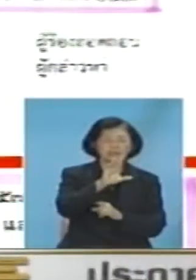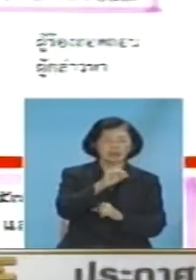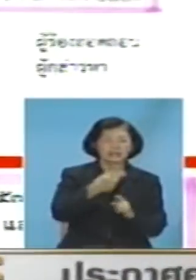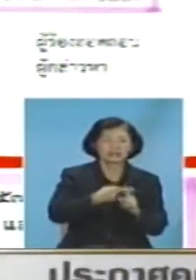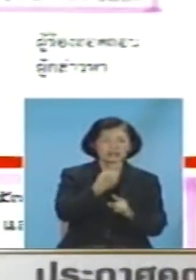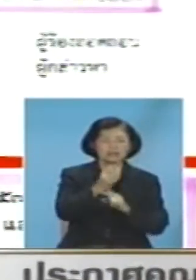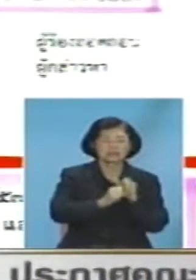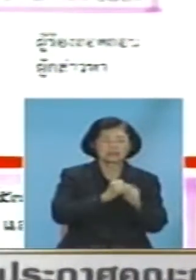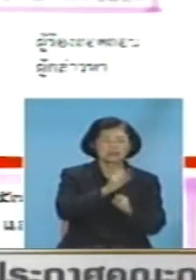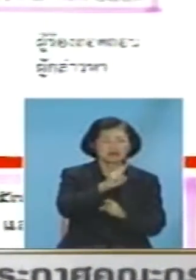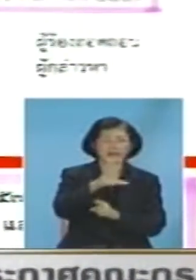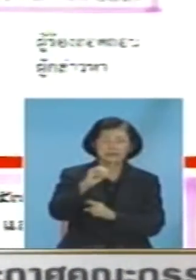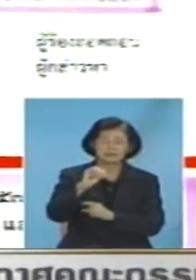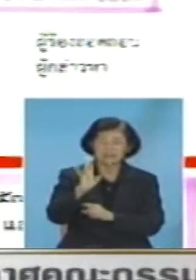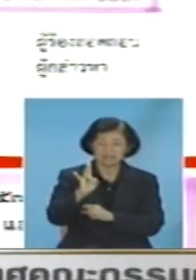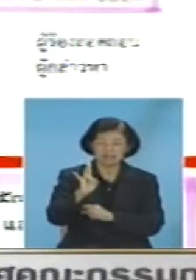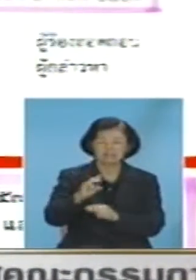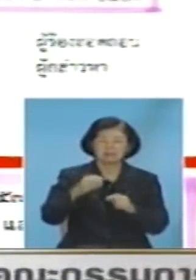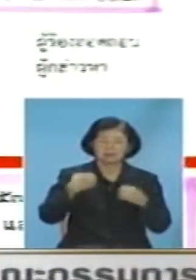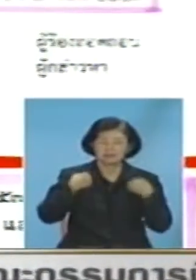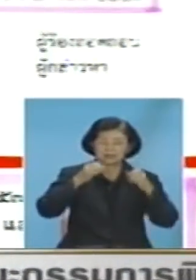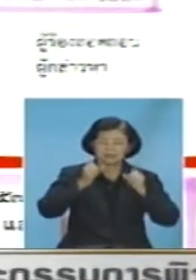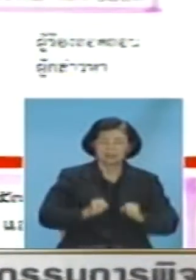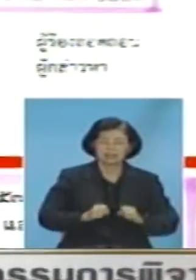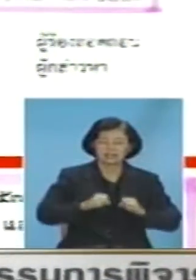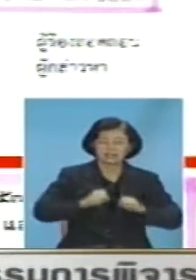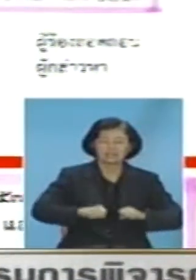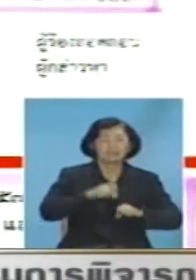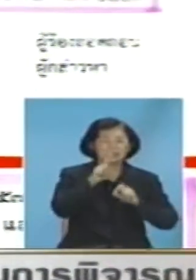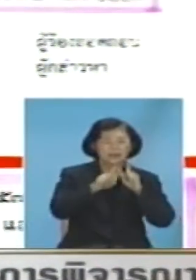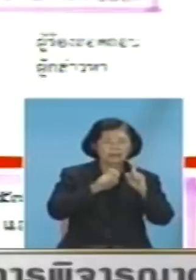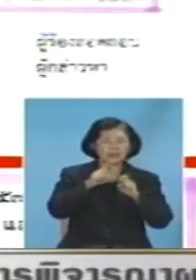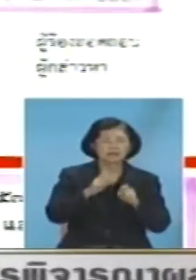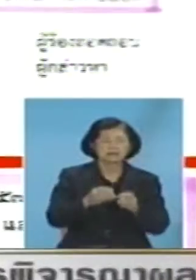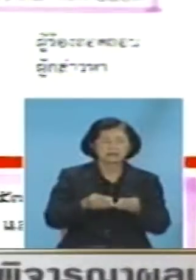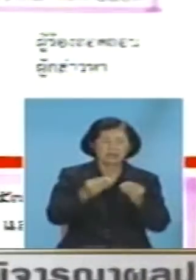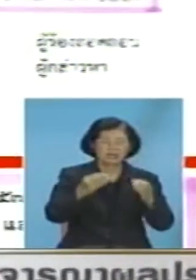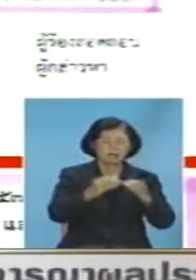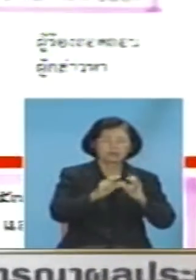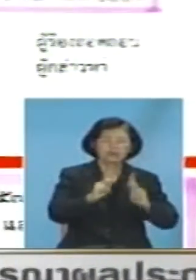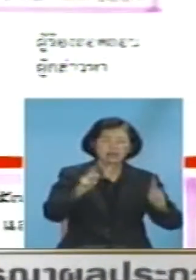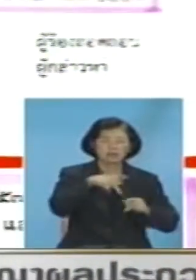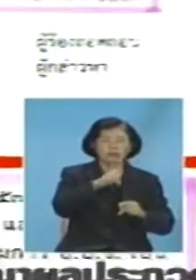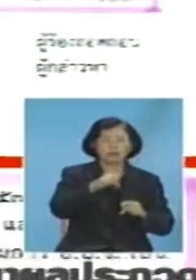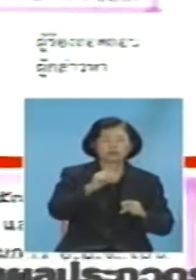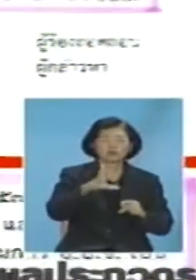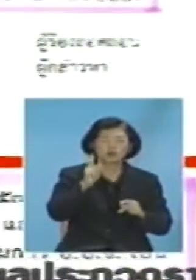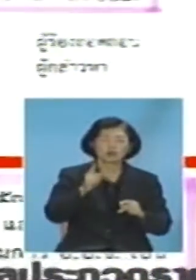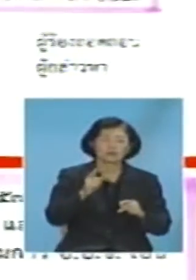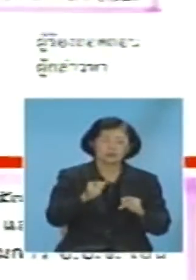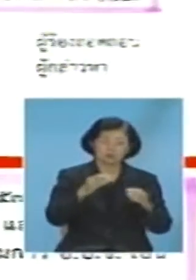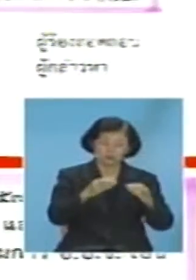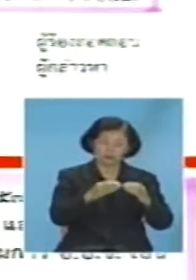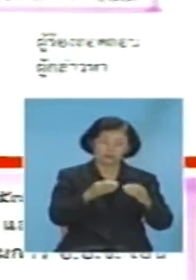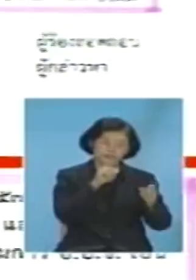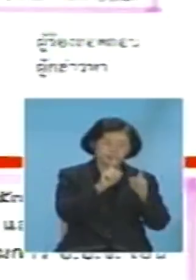28 มกราคม 2557ค่ะมีมติให้ไต่สวนข้อเท็จจริงโดยให้คณะกรรมการปปช.ทั้งคณะเป็นองค์คณะในการไต่สวน